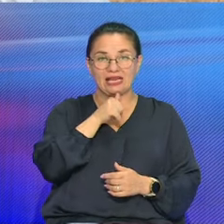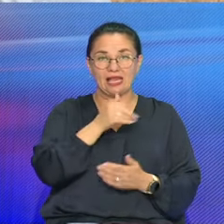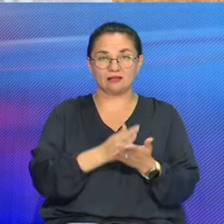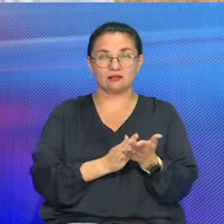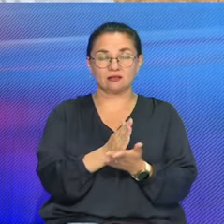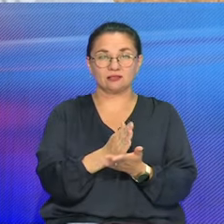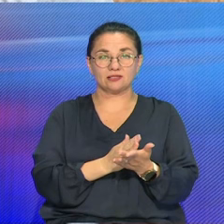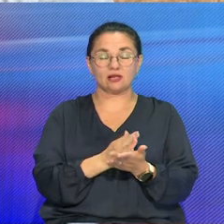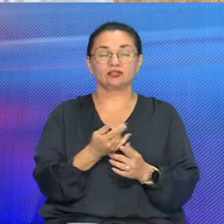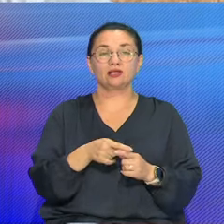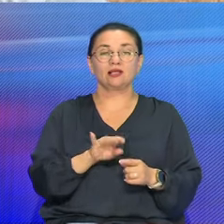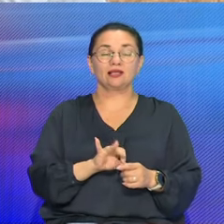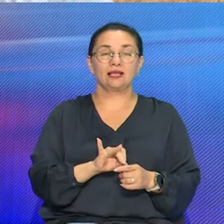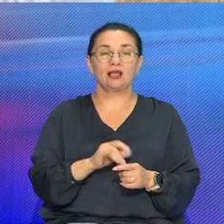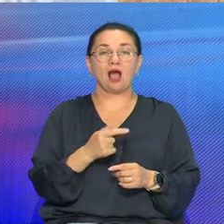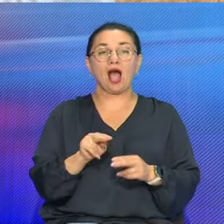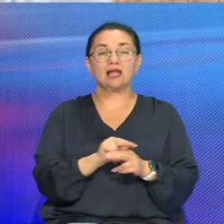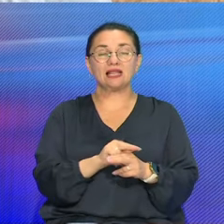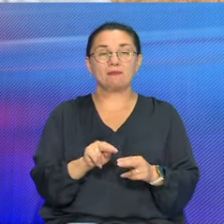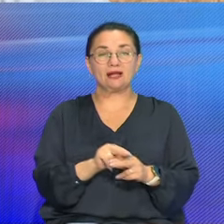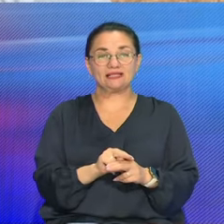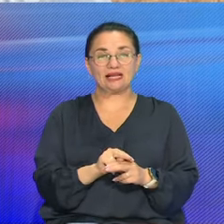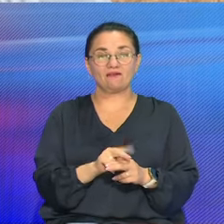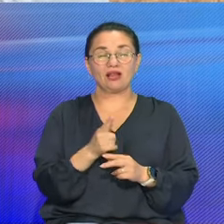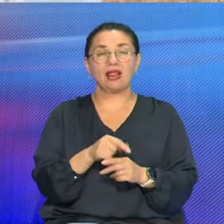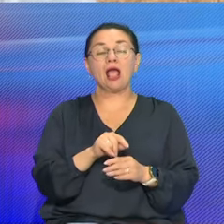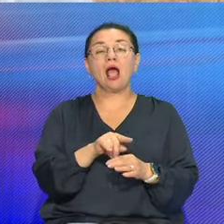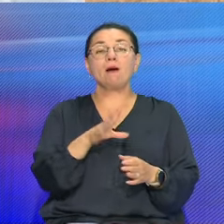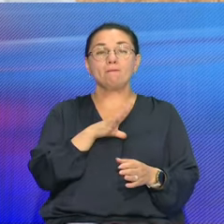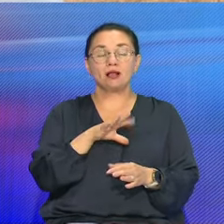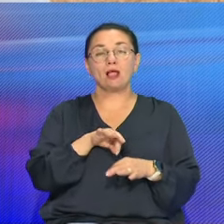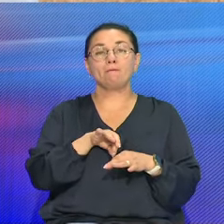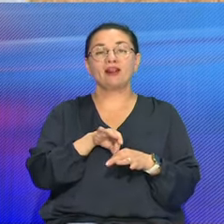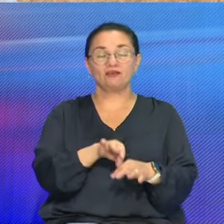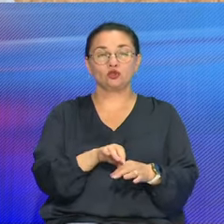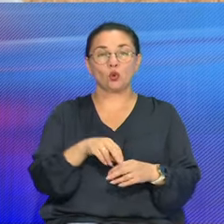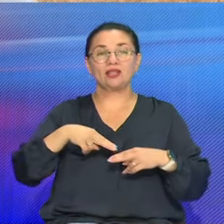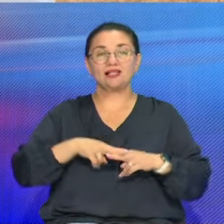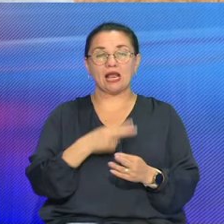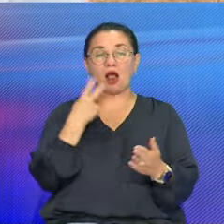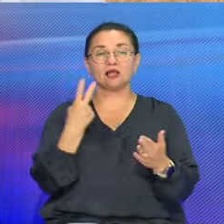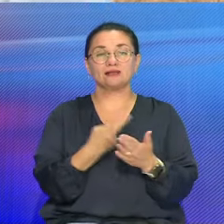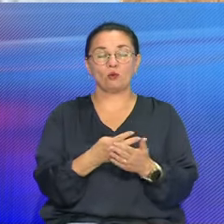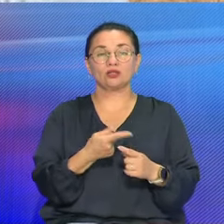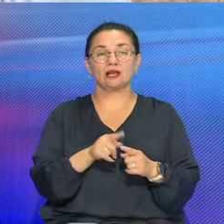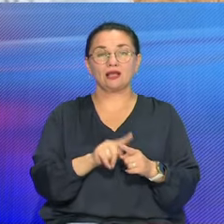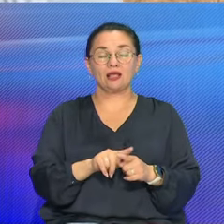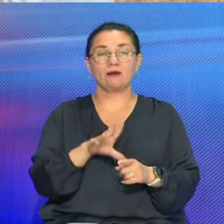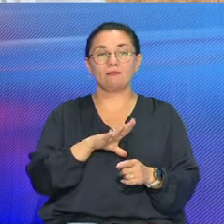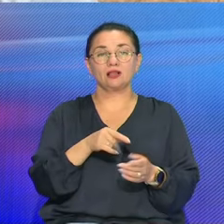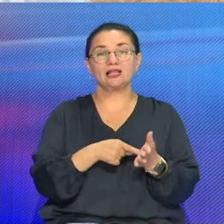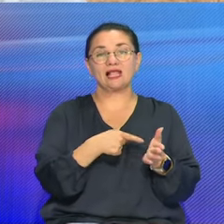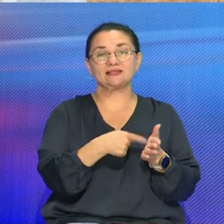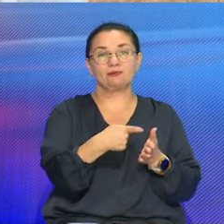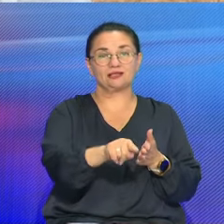МТЗ-82. Мы ее отремонтировали, прошли техосмотр, но уже в 2024 году мы произвели ее списание.